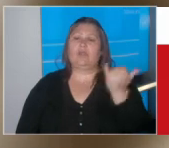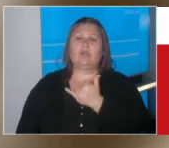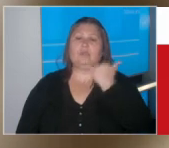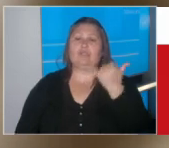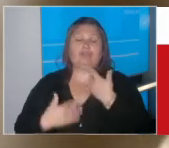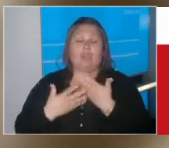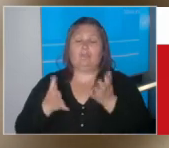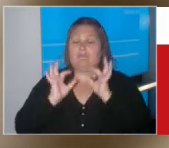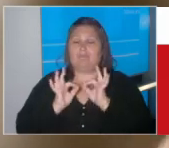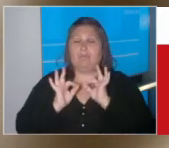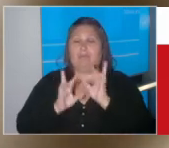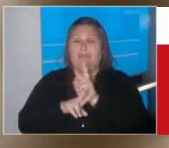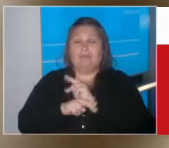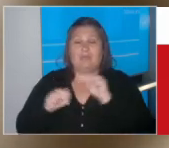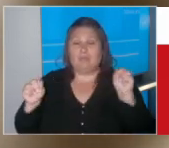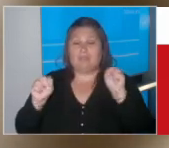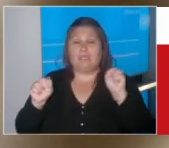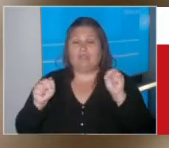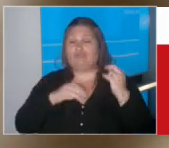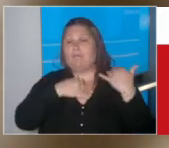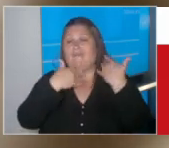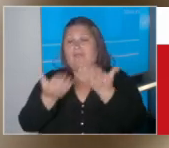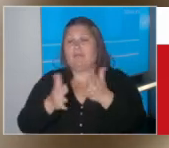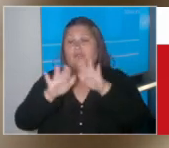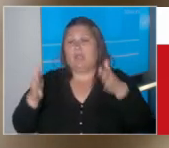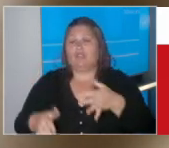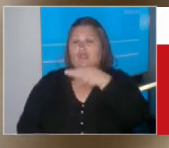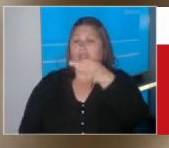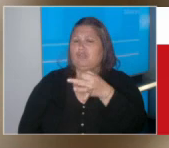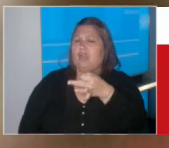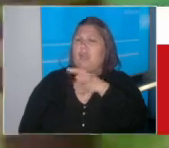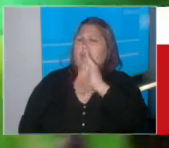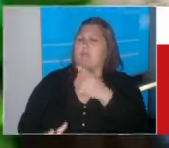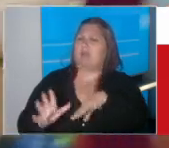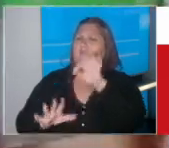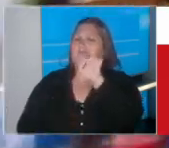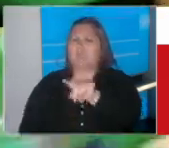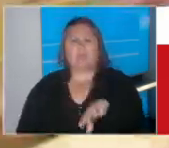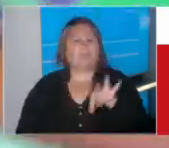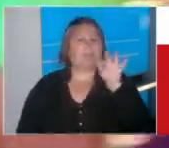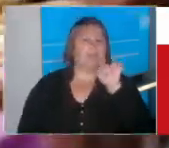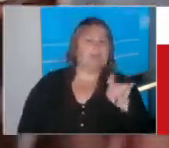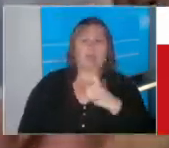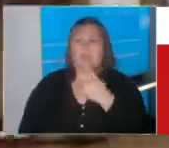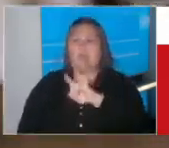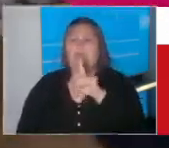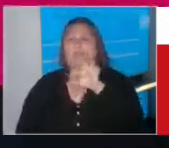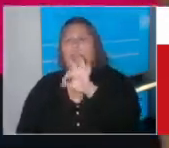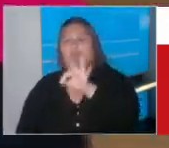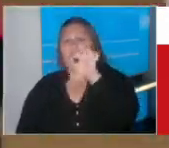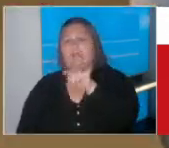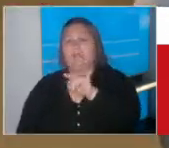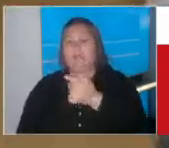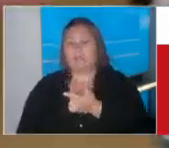שאין באמת איזשהו נושא שמביאים לשולחן, אז נשאלת השאלה, למה להצביע לזה, למה להצביע לזה, למה לא לזה?